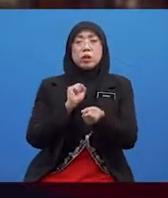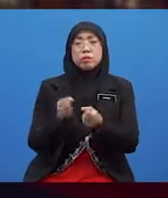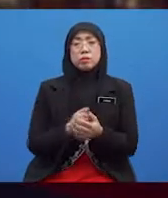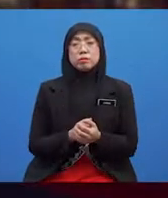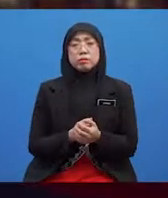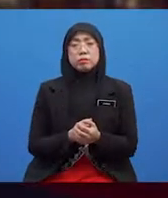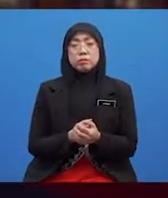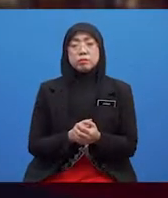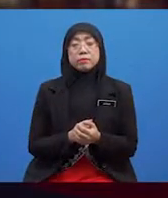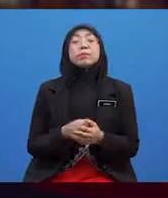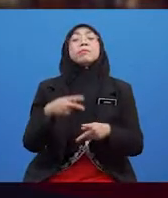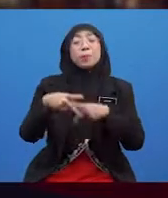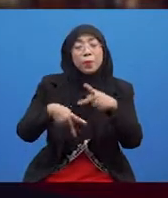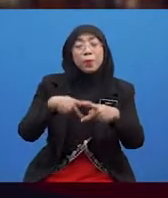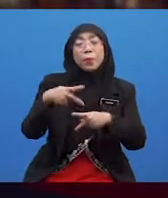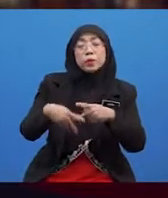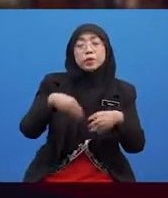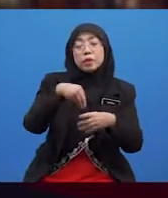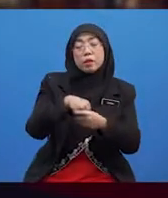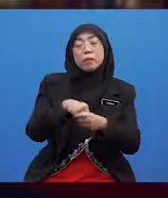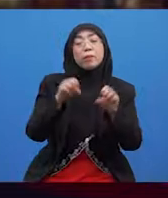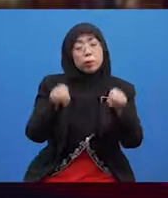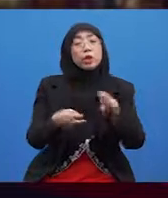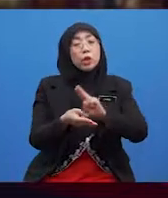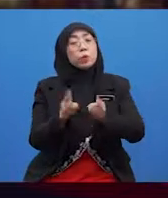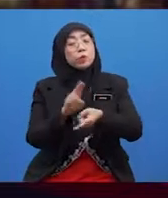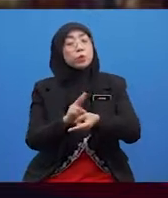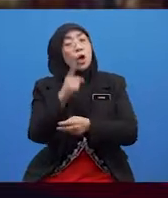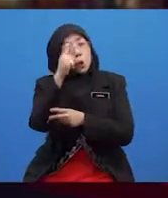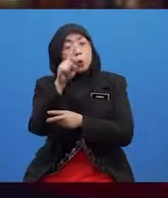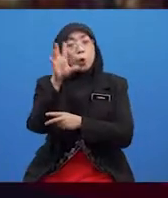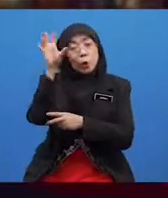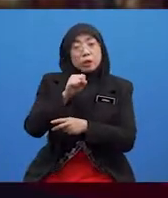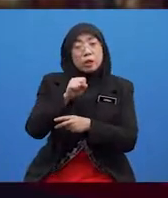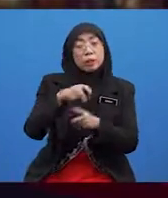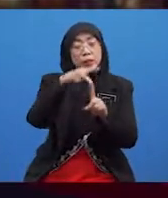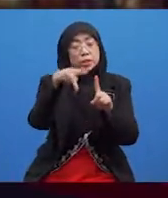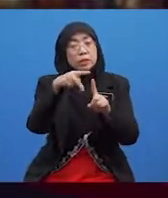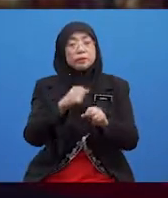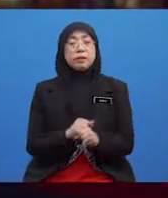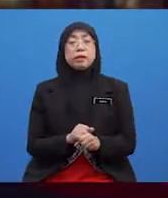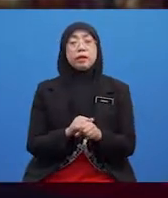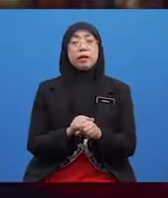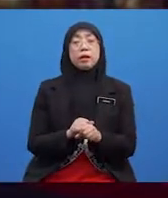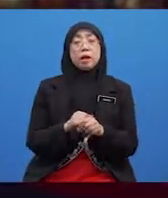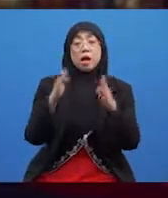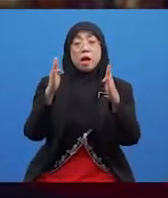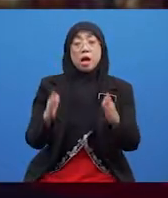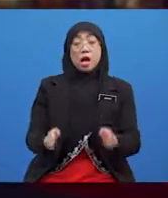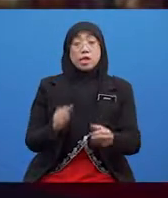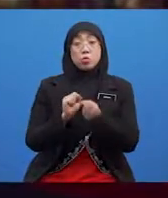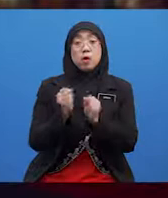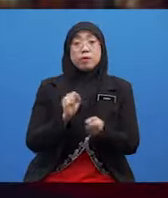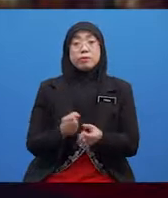melibatkan proses dalaman yang boleh diubah suai bagi mencapai prestasi pencapaian atlet. Sehubungan